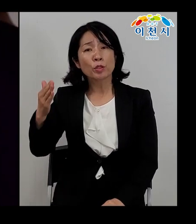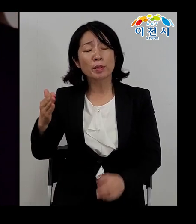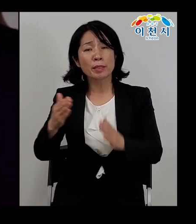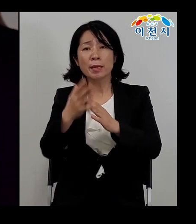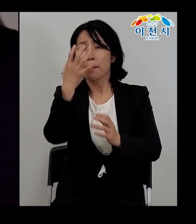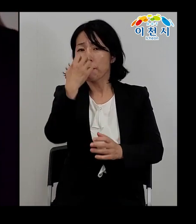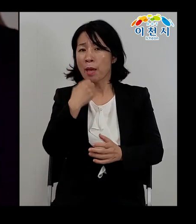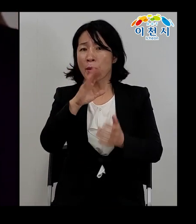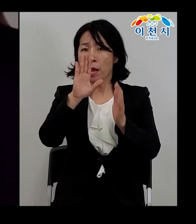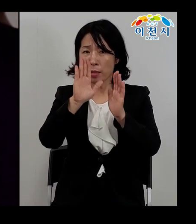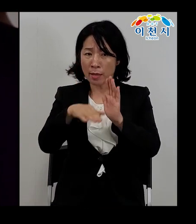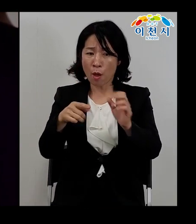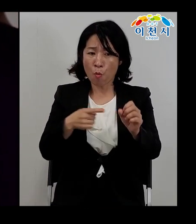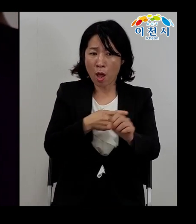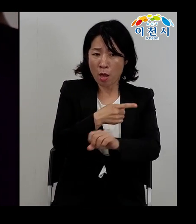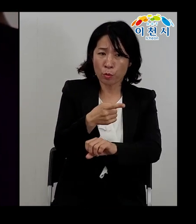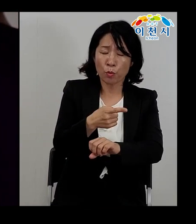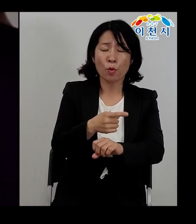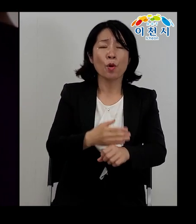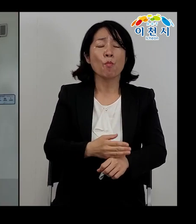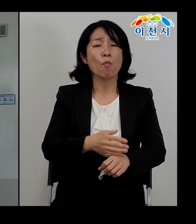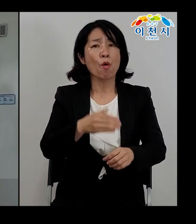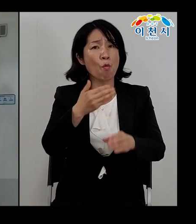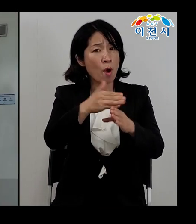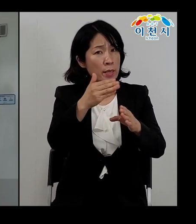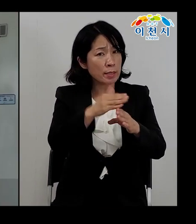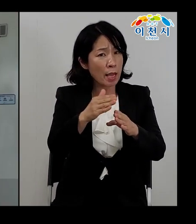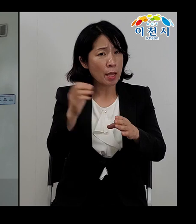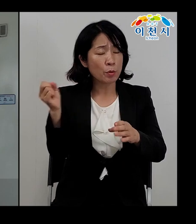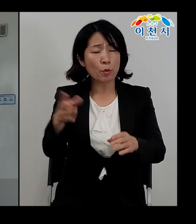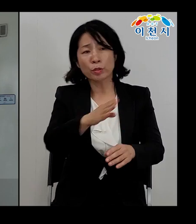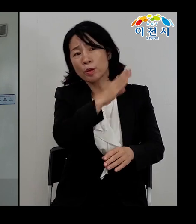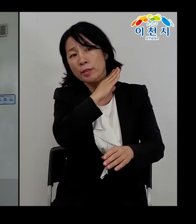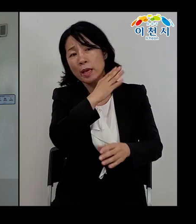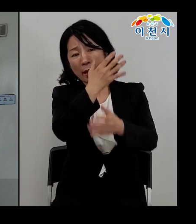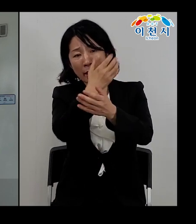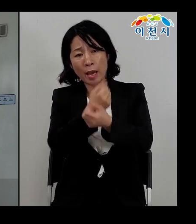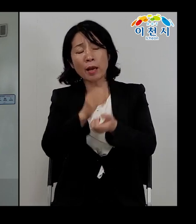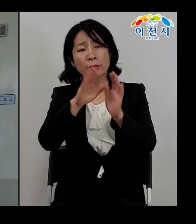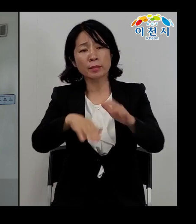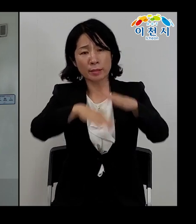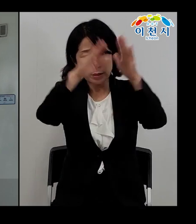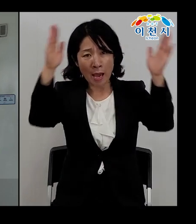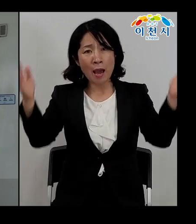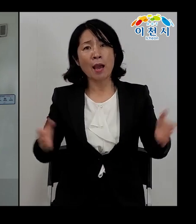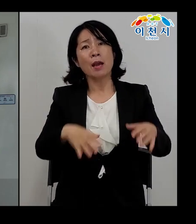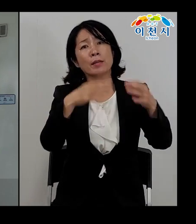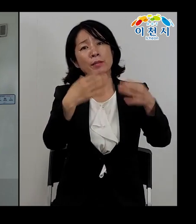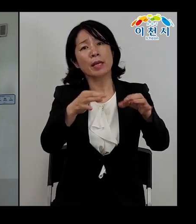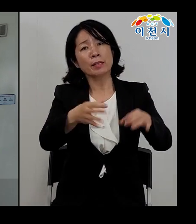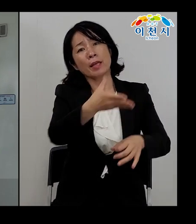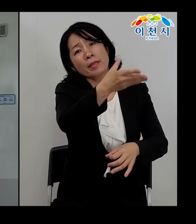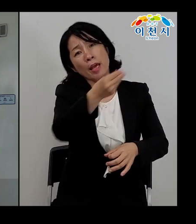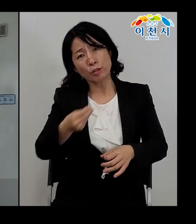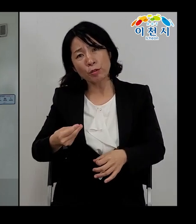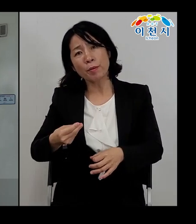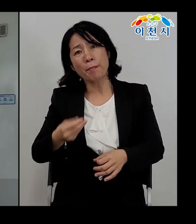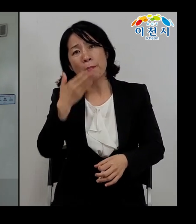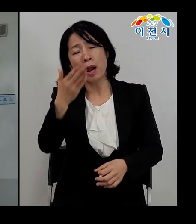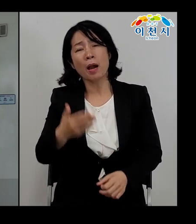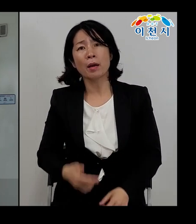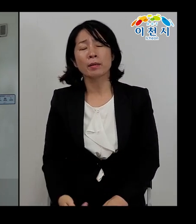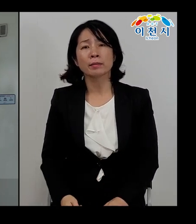요즘 집 살 때만 대출 받는 거 아니에요. 전월세도 다 대출 끼고 계약하고 해요.